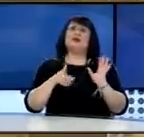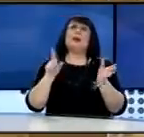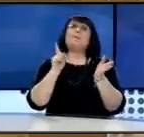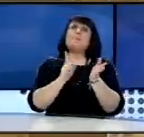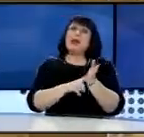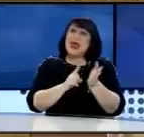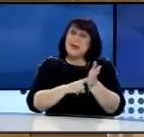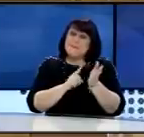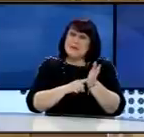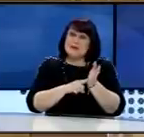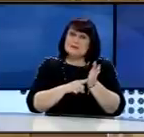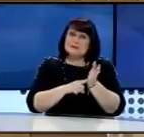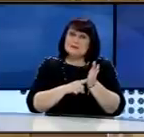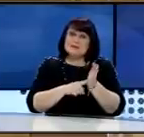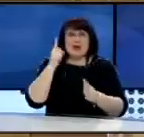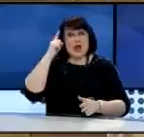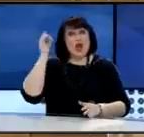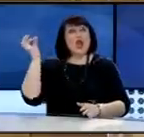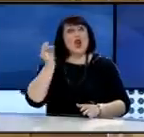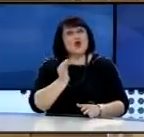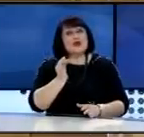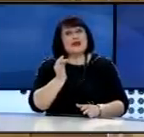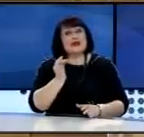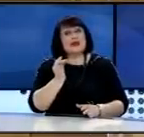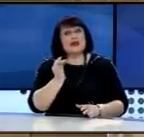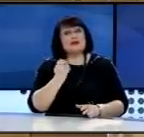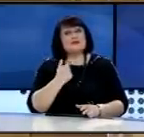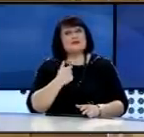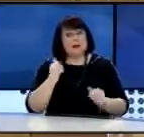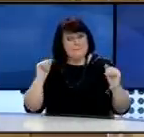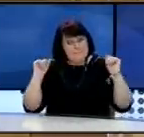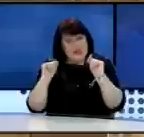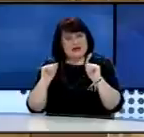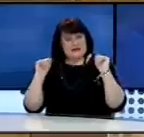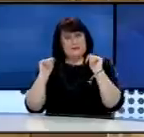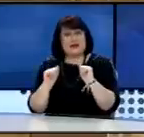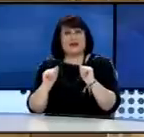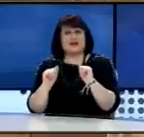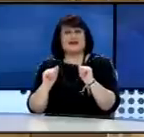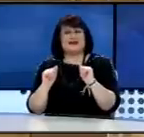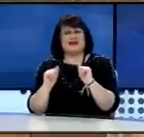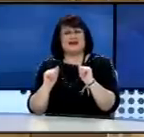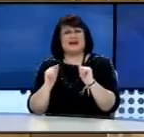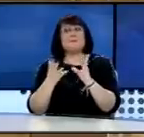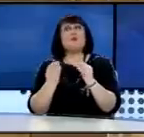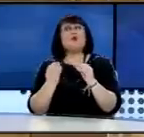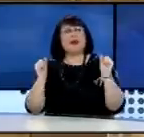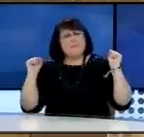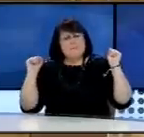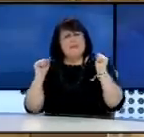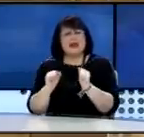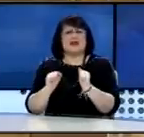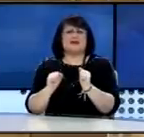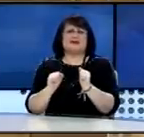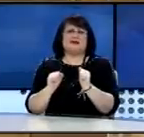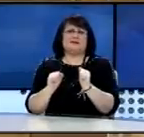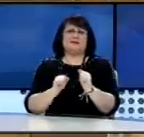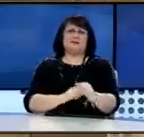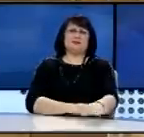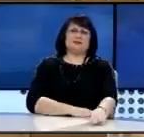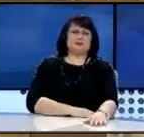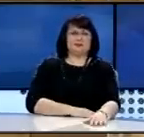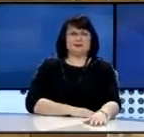επιμείνουμε στη λογική της πίεσης, της ασφιχτικής πίεσης αν θέλετε, που αφήνει